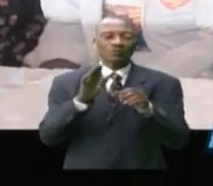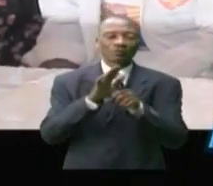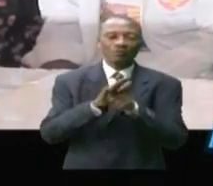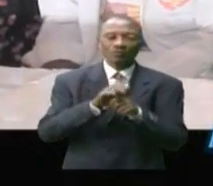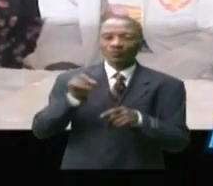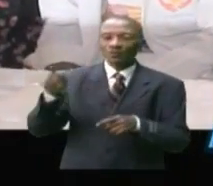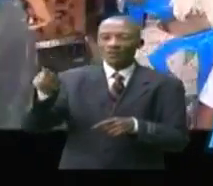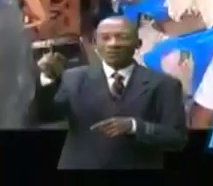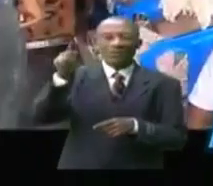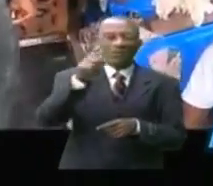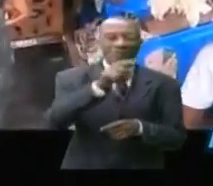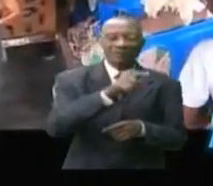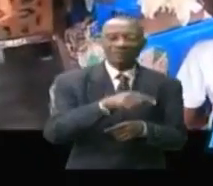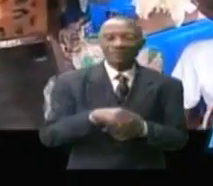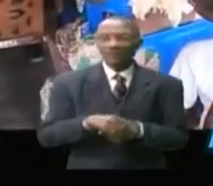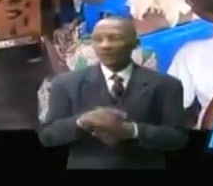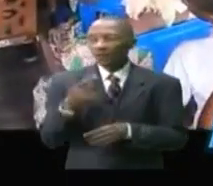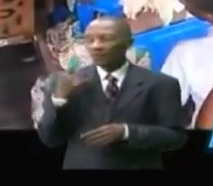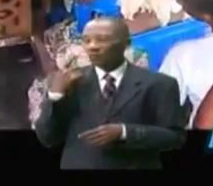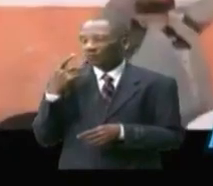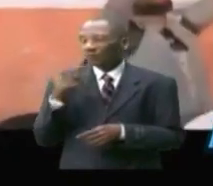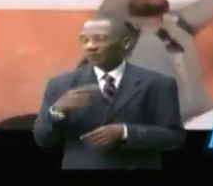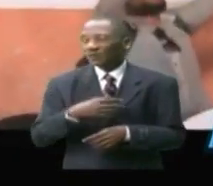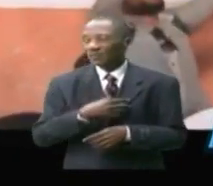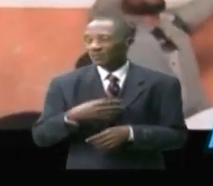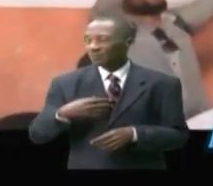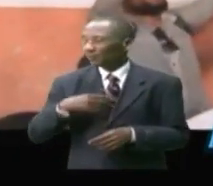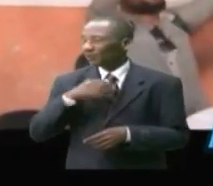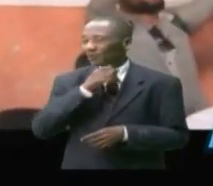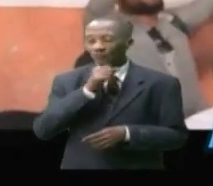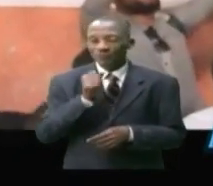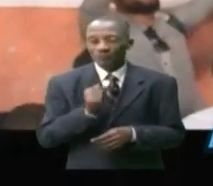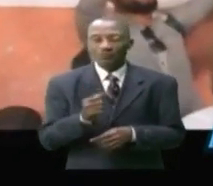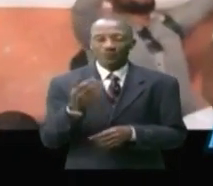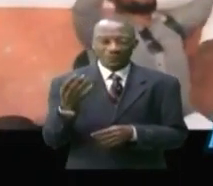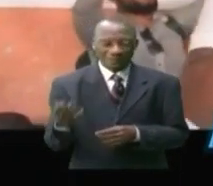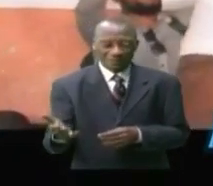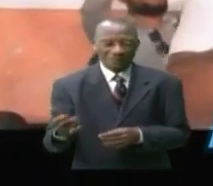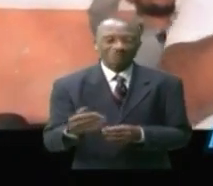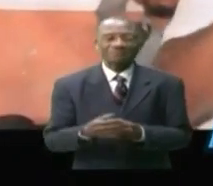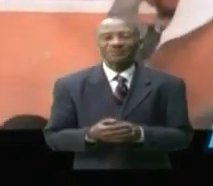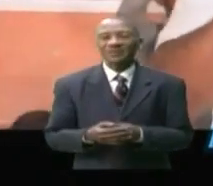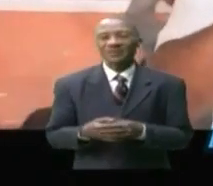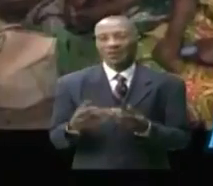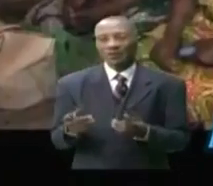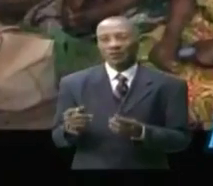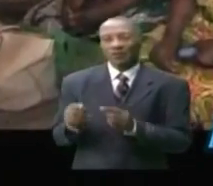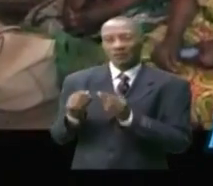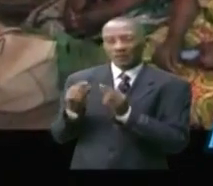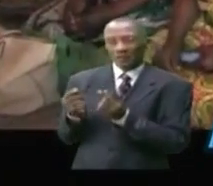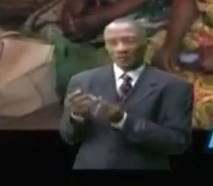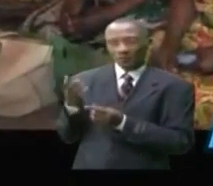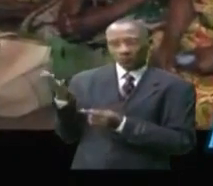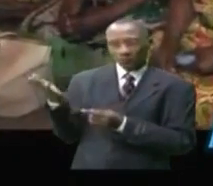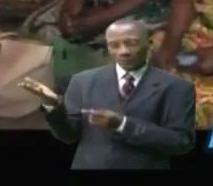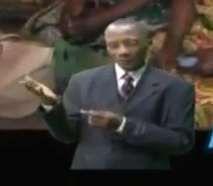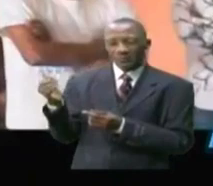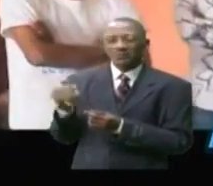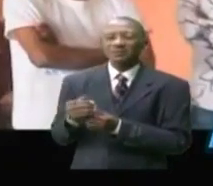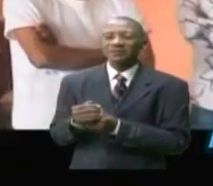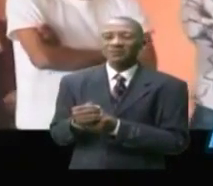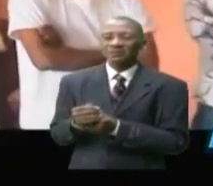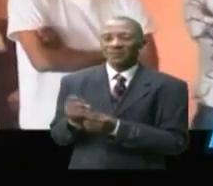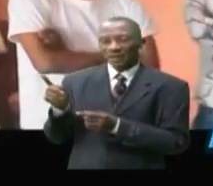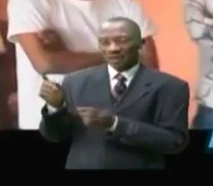indescriptible. C'est dans cette optique que la Ligue de Jeunes de Massina a organisé une rencontre avec ces personnes de troisième âge pour